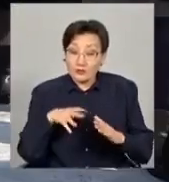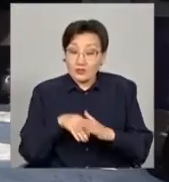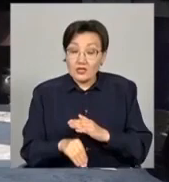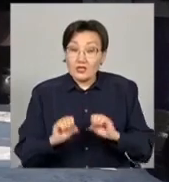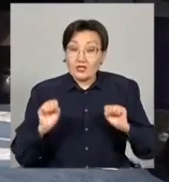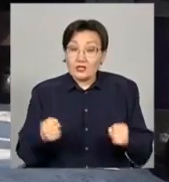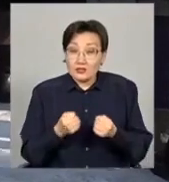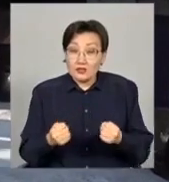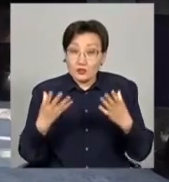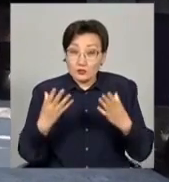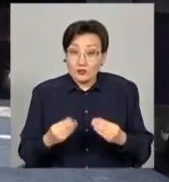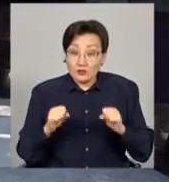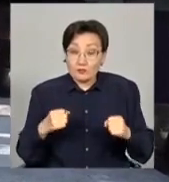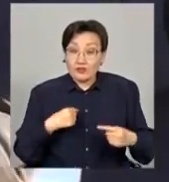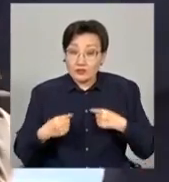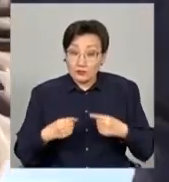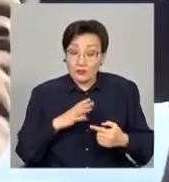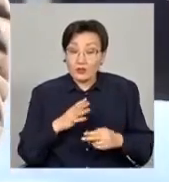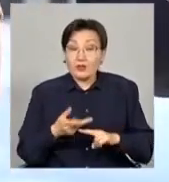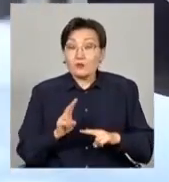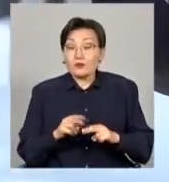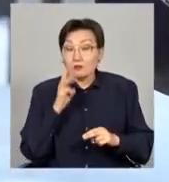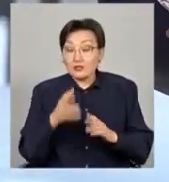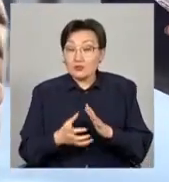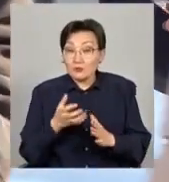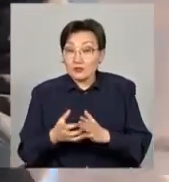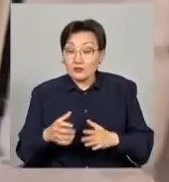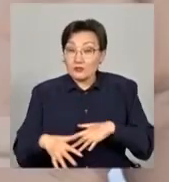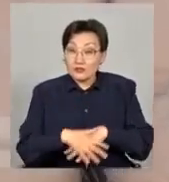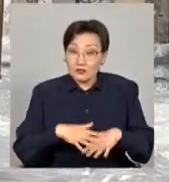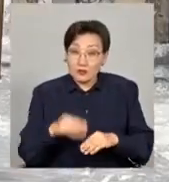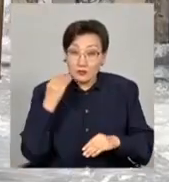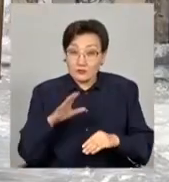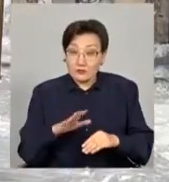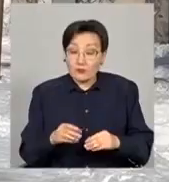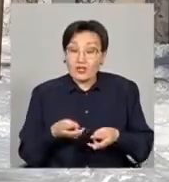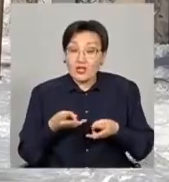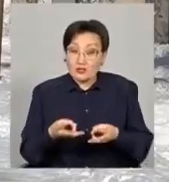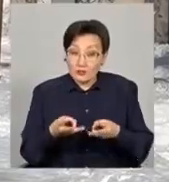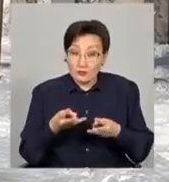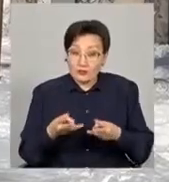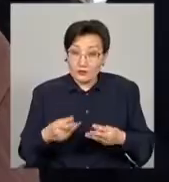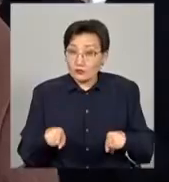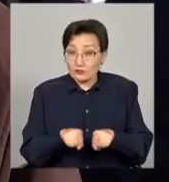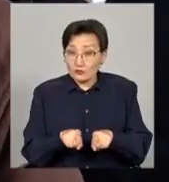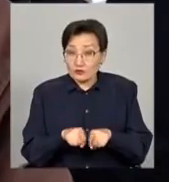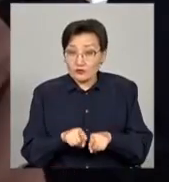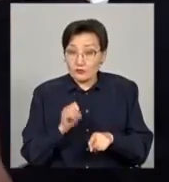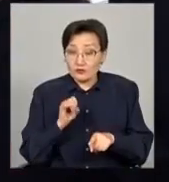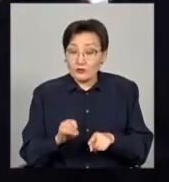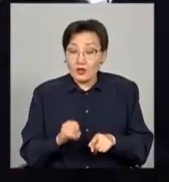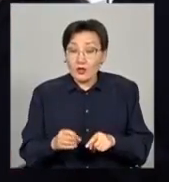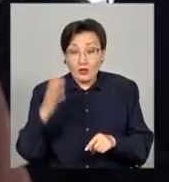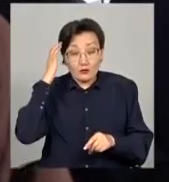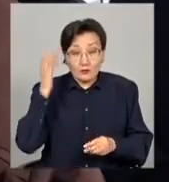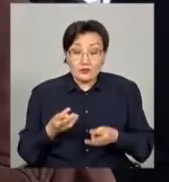қатты қиналғандарын айтады. Айлығымыз шайлығымызға жетпейді деп мұңын шаққан жұрт сапасыз көмірден де көресіні көргендерін айтады. Енді көмір аламын,